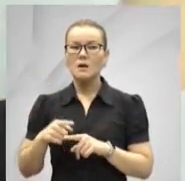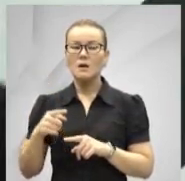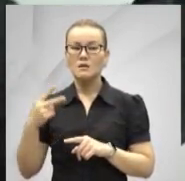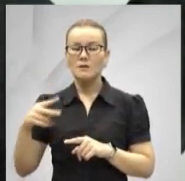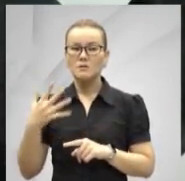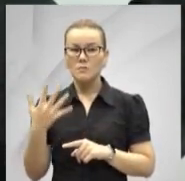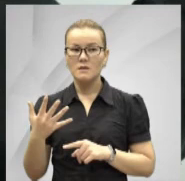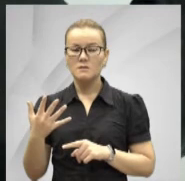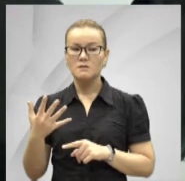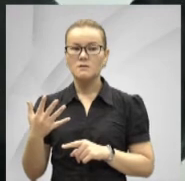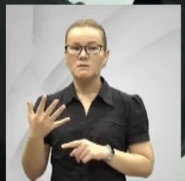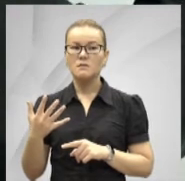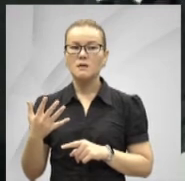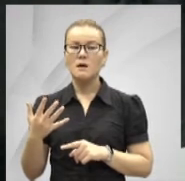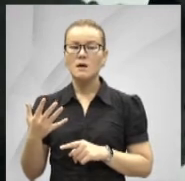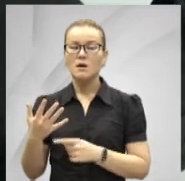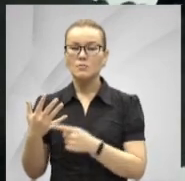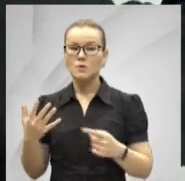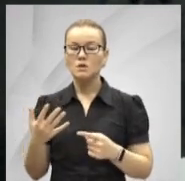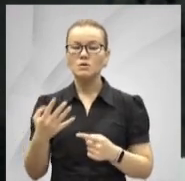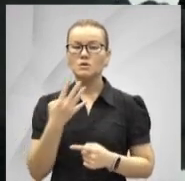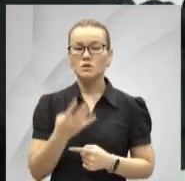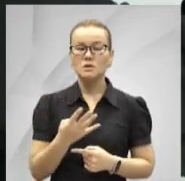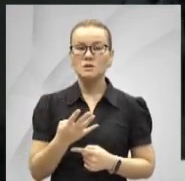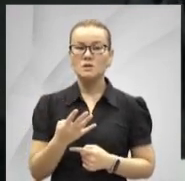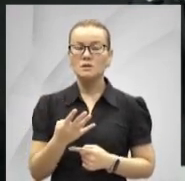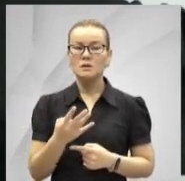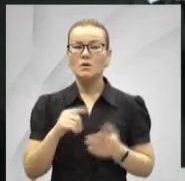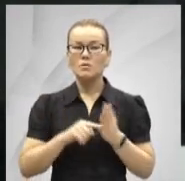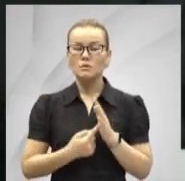25 минус 4 умноженное на минус